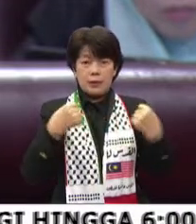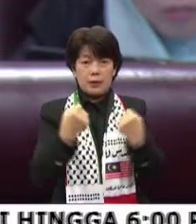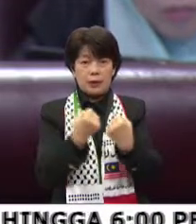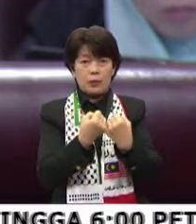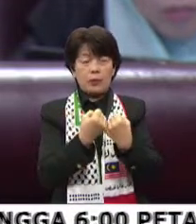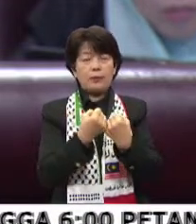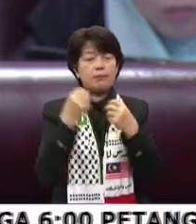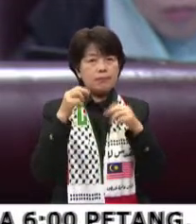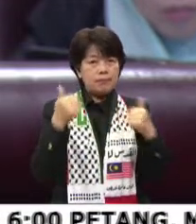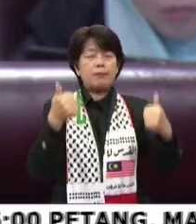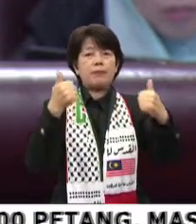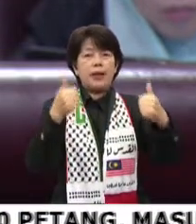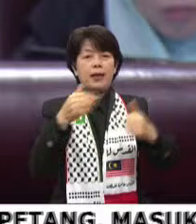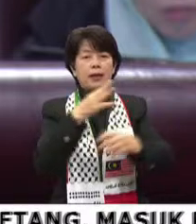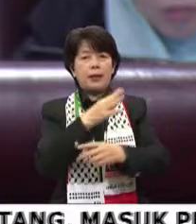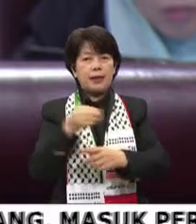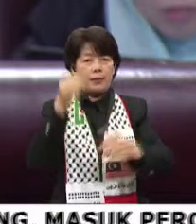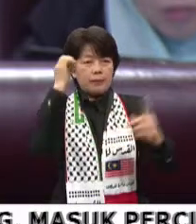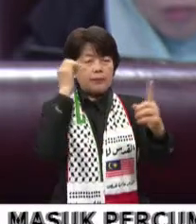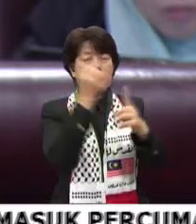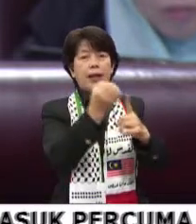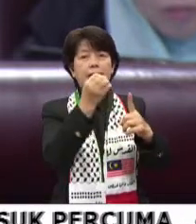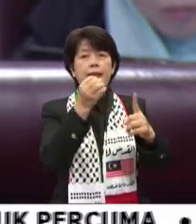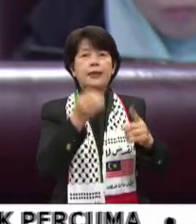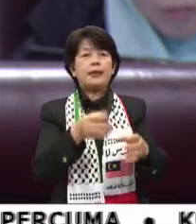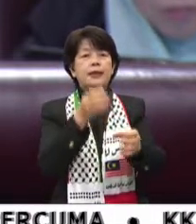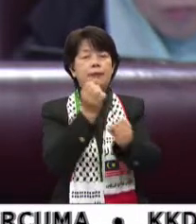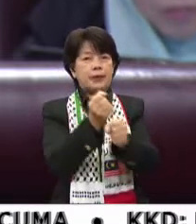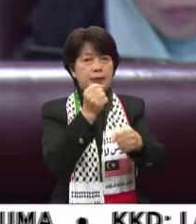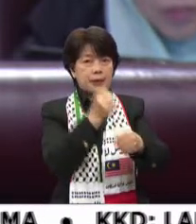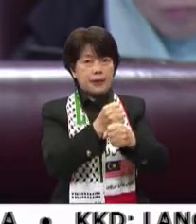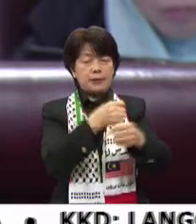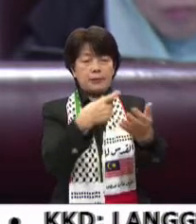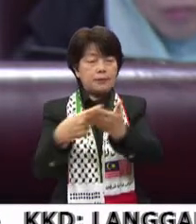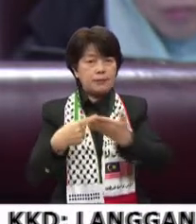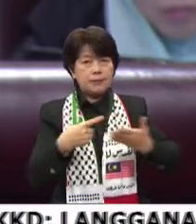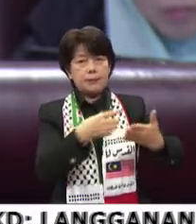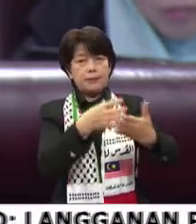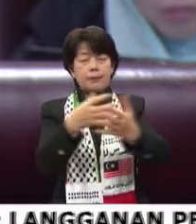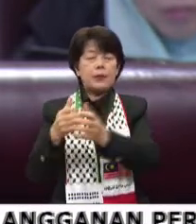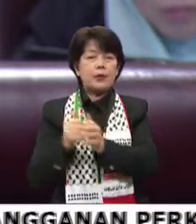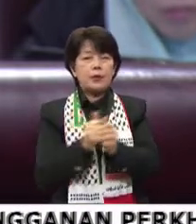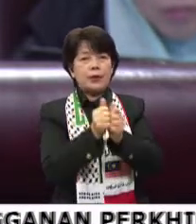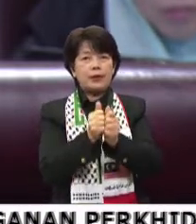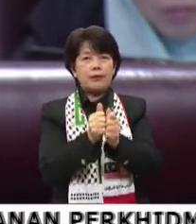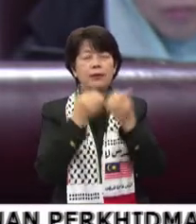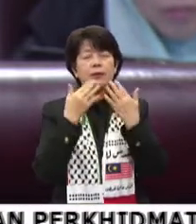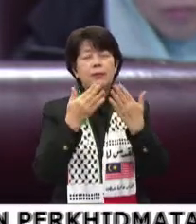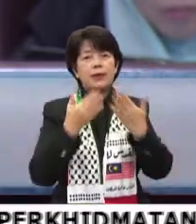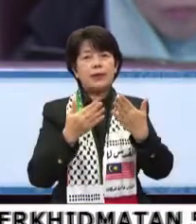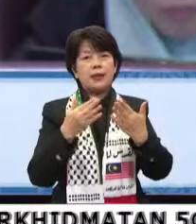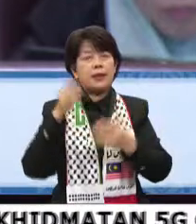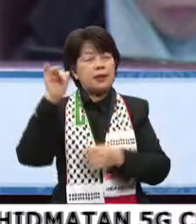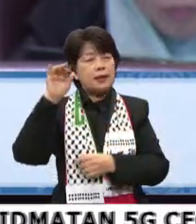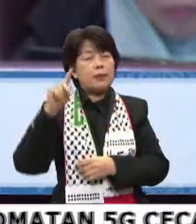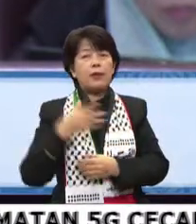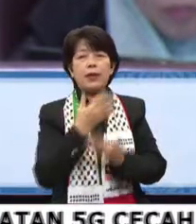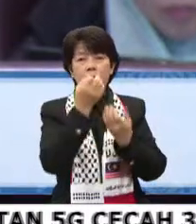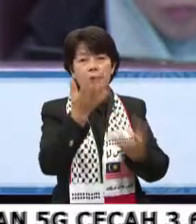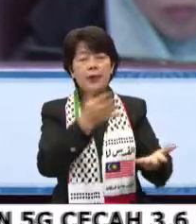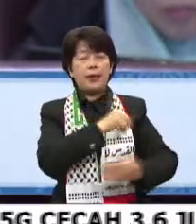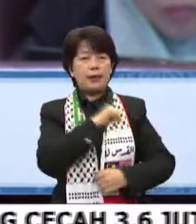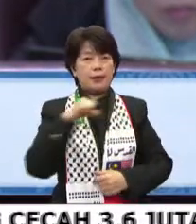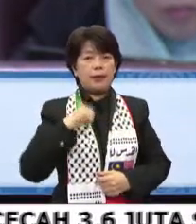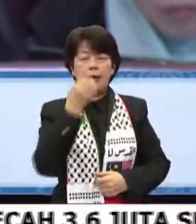baik termatma dan syarat-syarat pekerjaan melalui perundingan kolektif dat yang di-pertua sebagaimana ahli-ahli yang berhormat